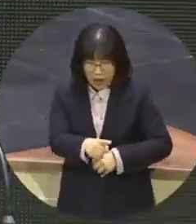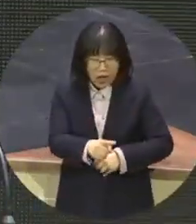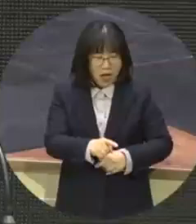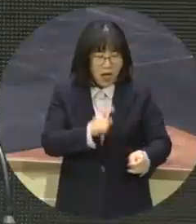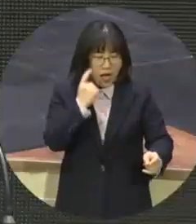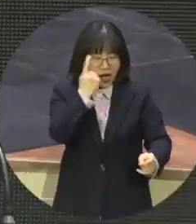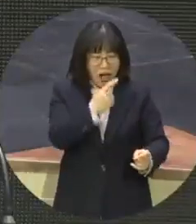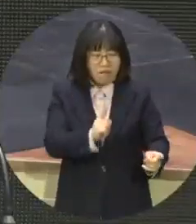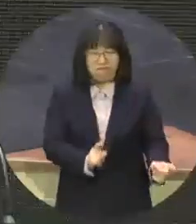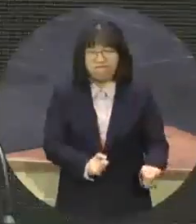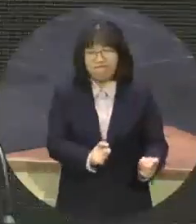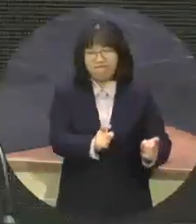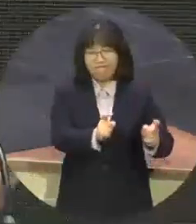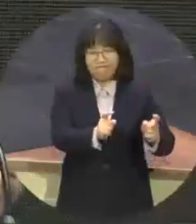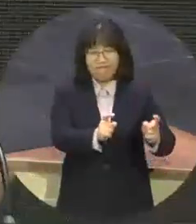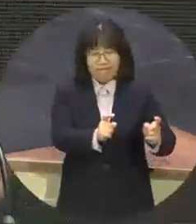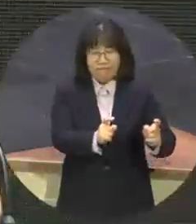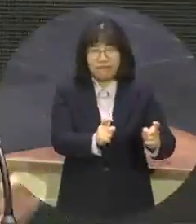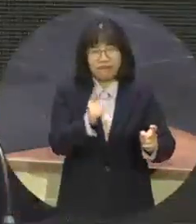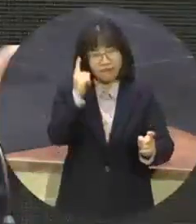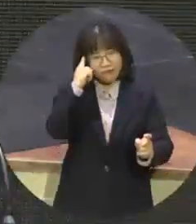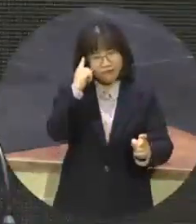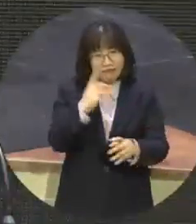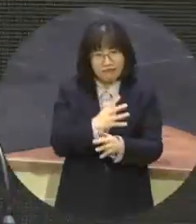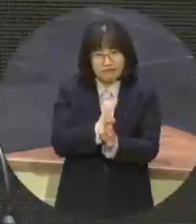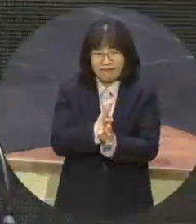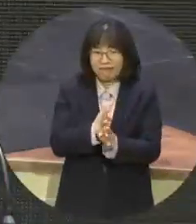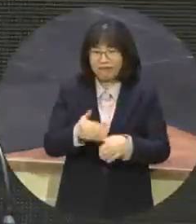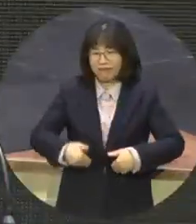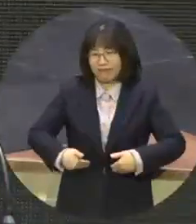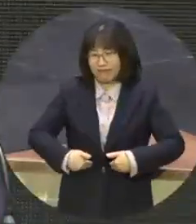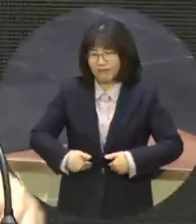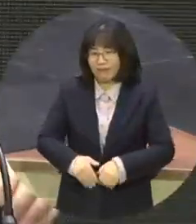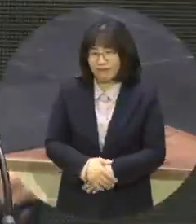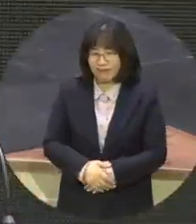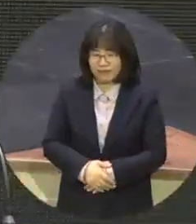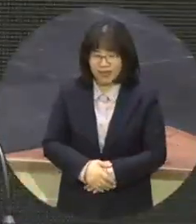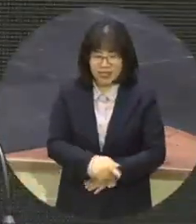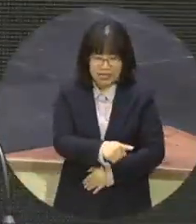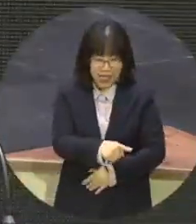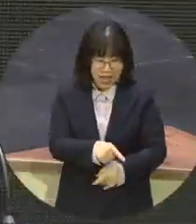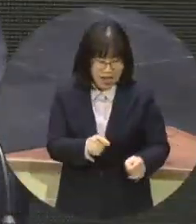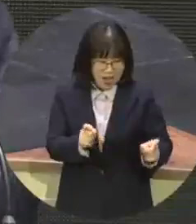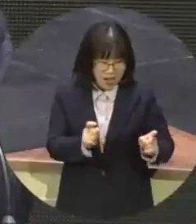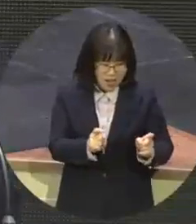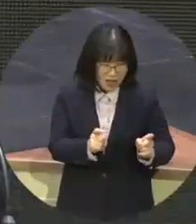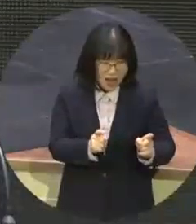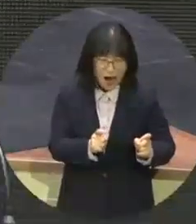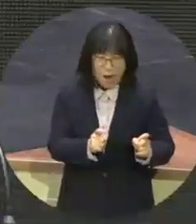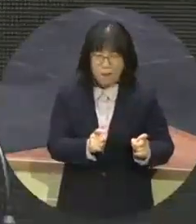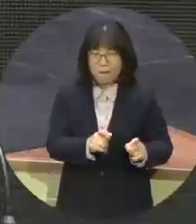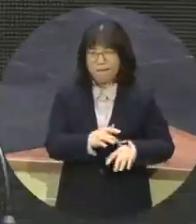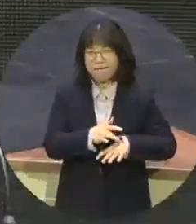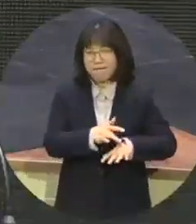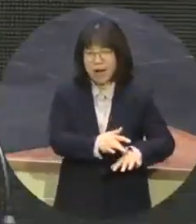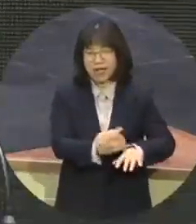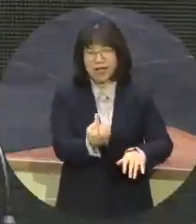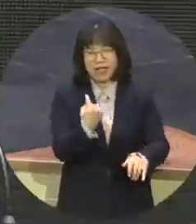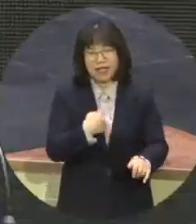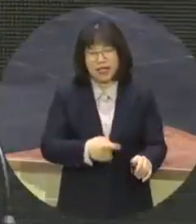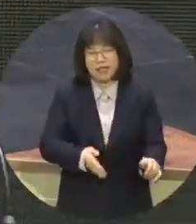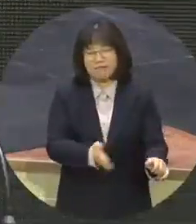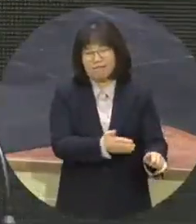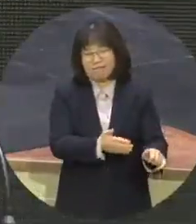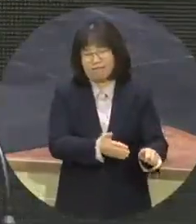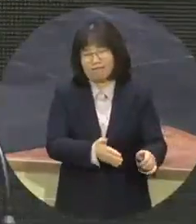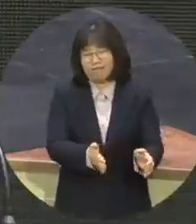싸움의 대상자들이에요. 긴장 푸는 순간에 싸움이 시작돼요. 마귀가 박수를 친단 말이에요. 그러니까 영적으로 영적,